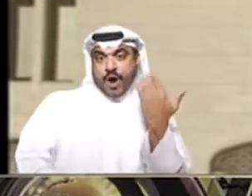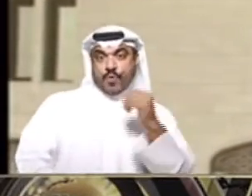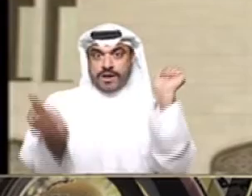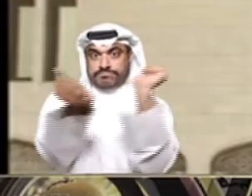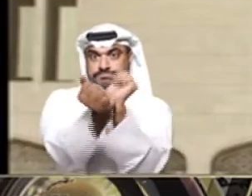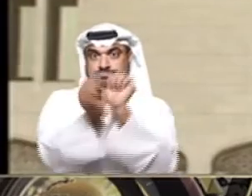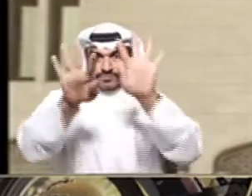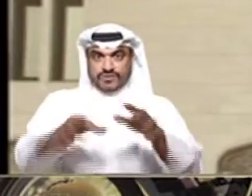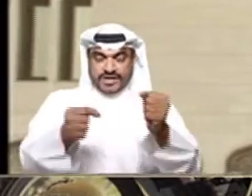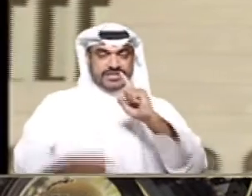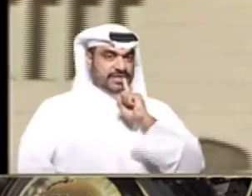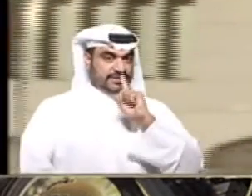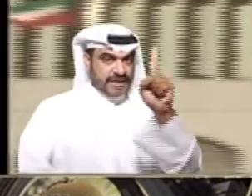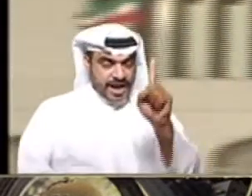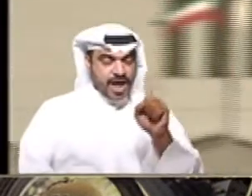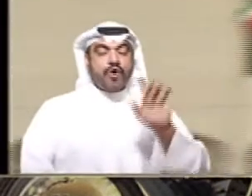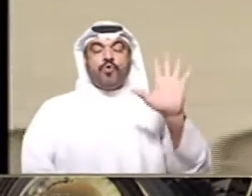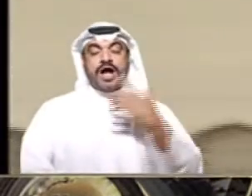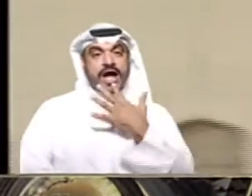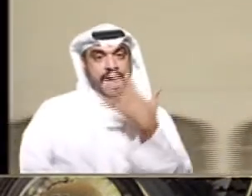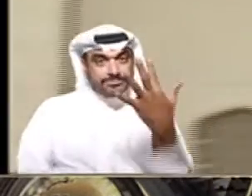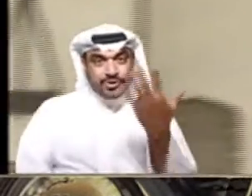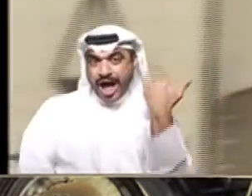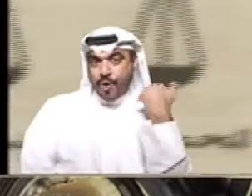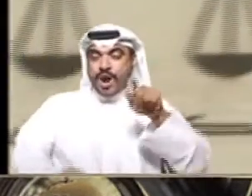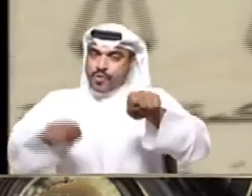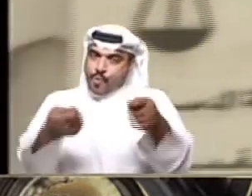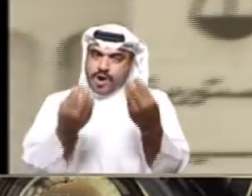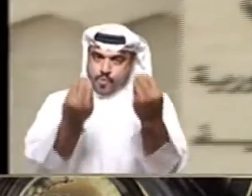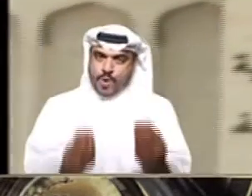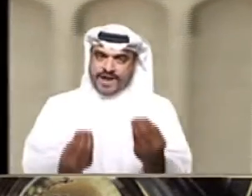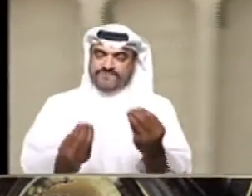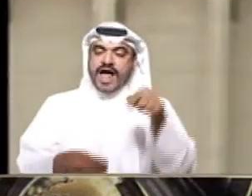تتراوح ما بين سنة واحدة وخمس سنوات مع الشغل.